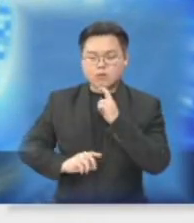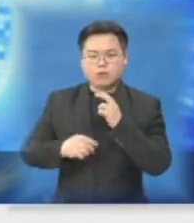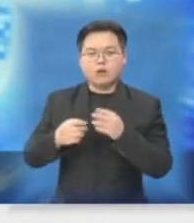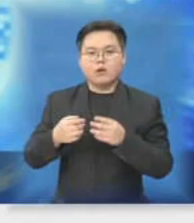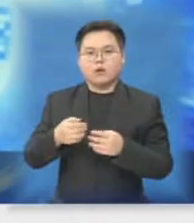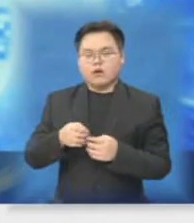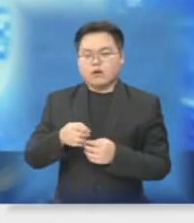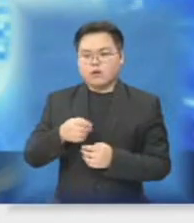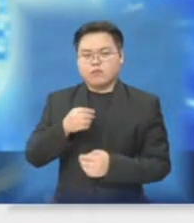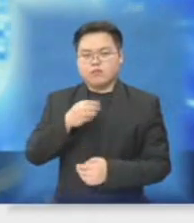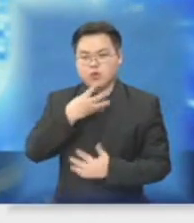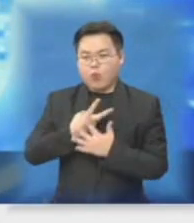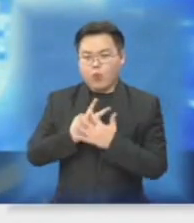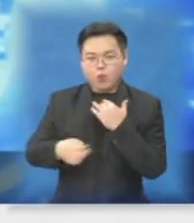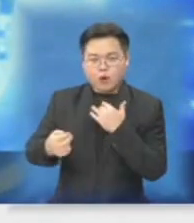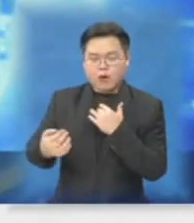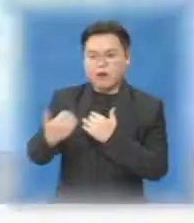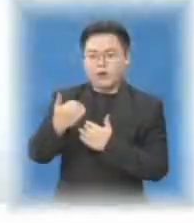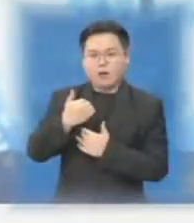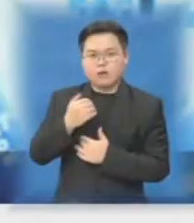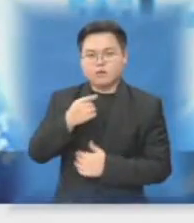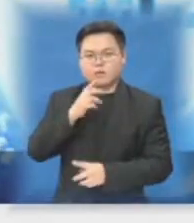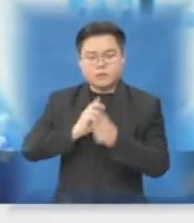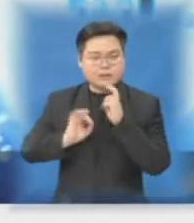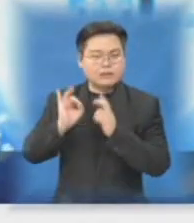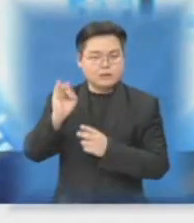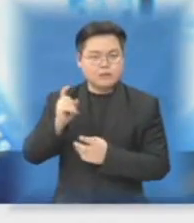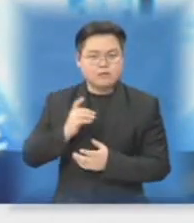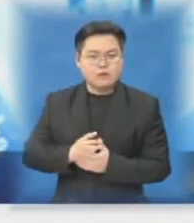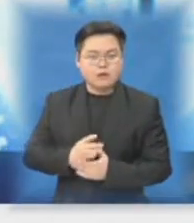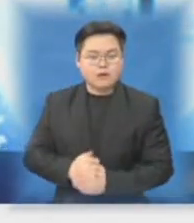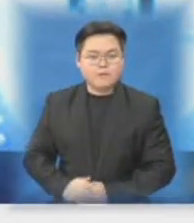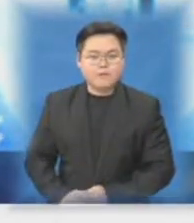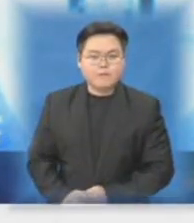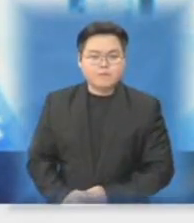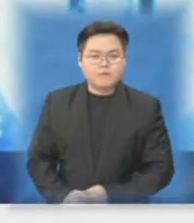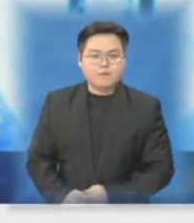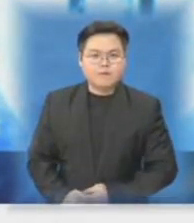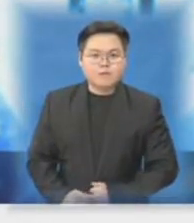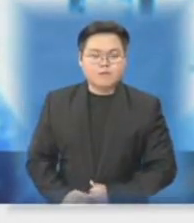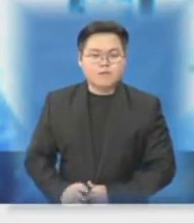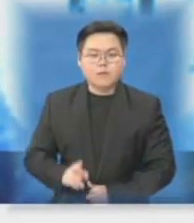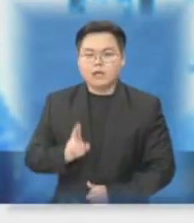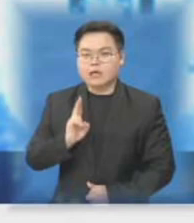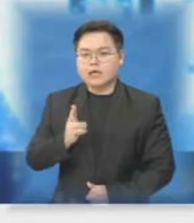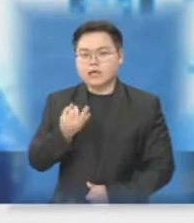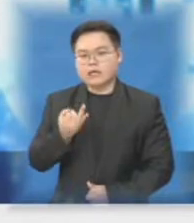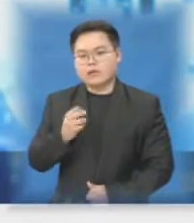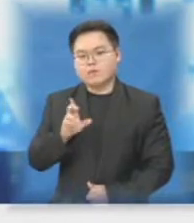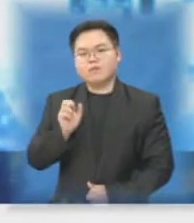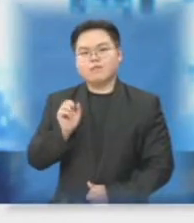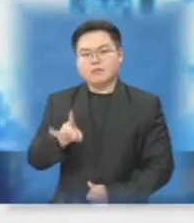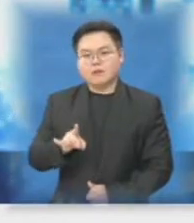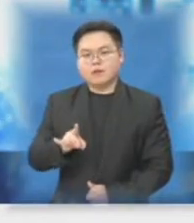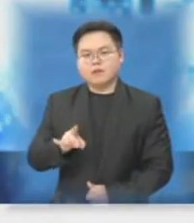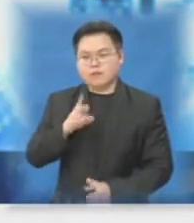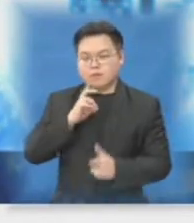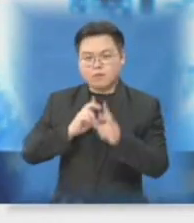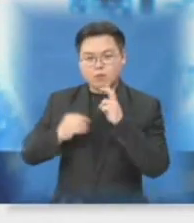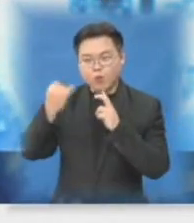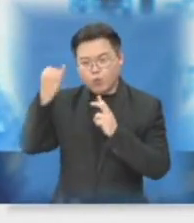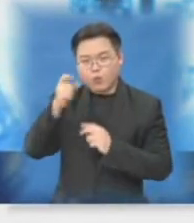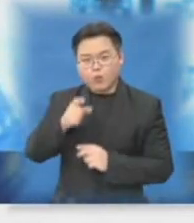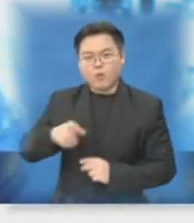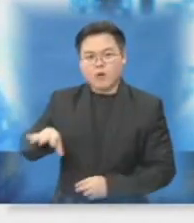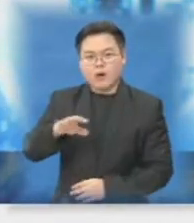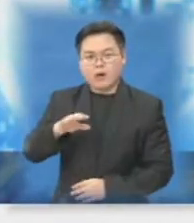өртөх тохиолдол бол ирс нэмэгдэж байгаа. Тэгэхээр энэ кибер дамжиж халддаг халдлага. Тэгээд ортог